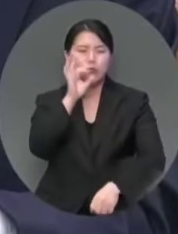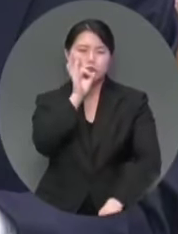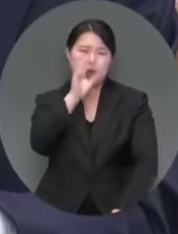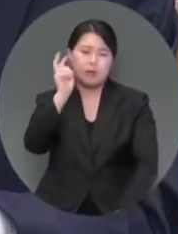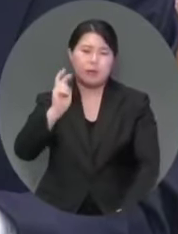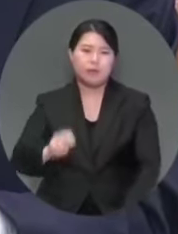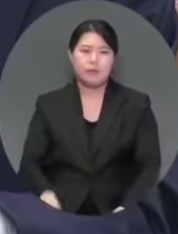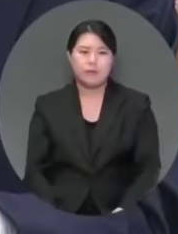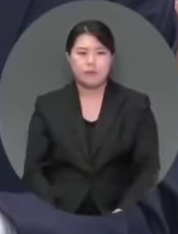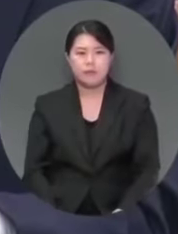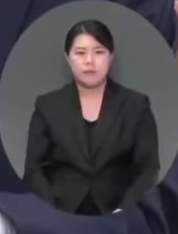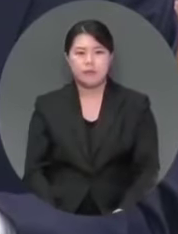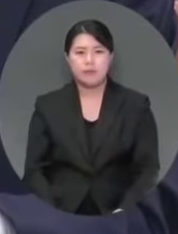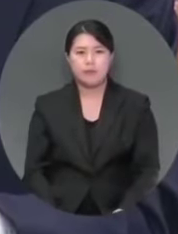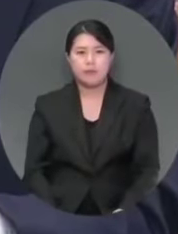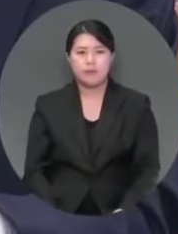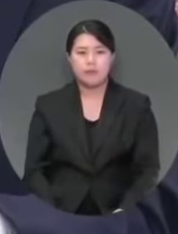같아요.